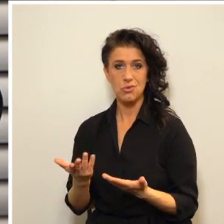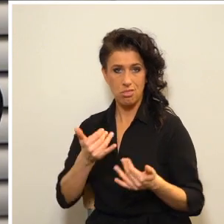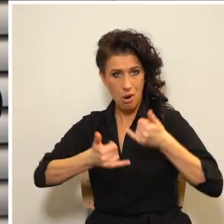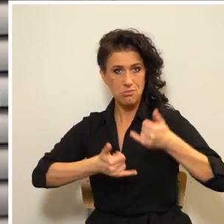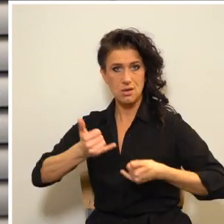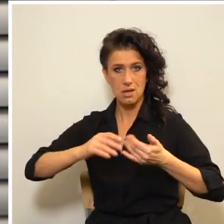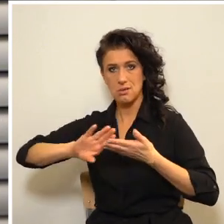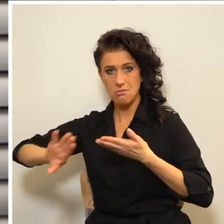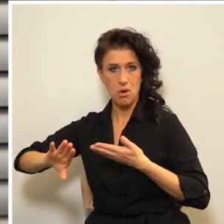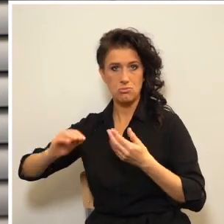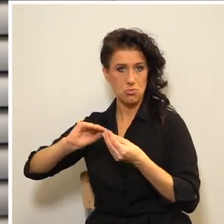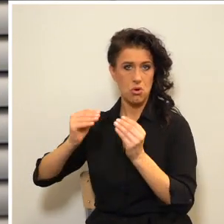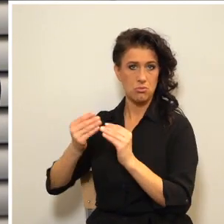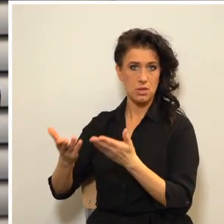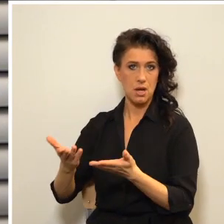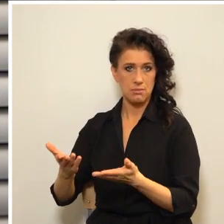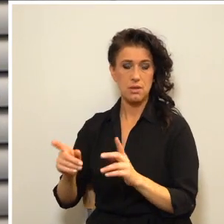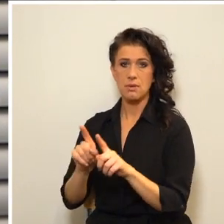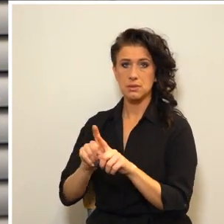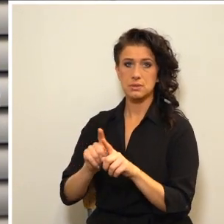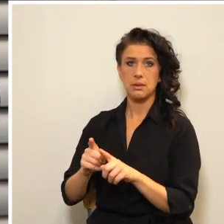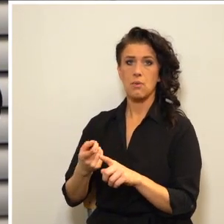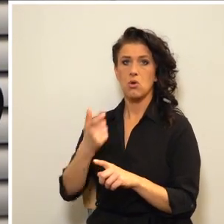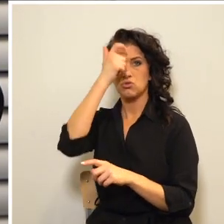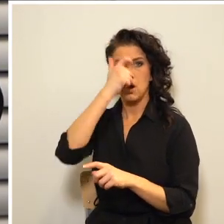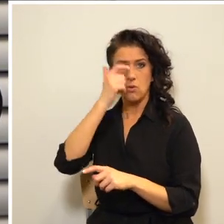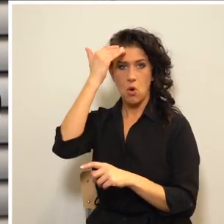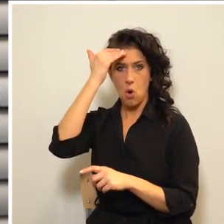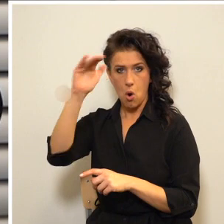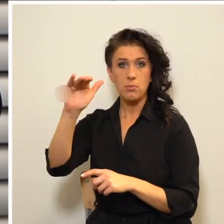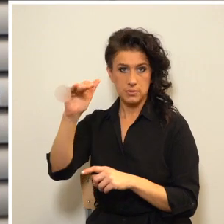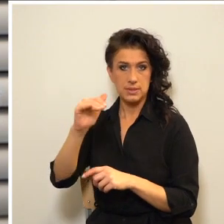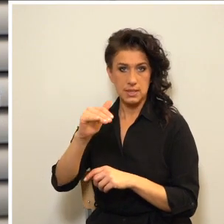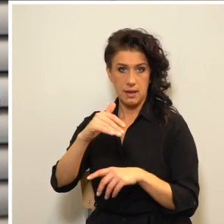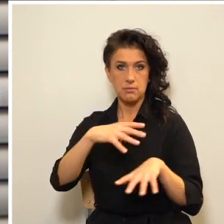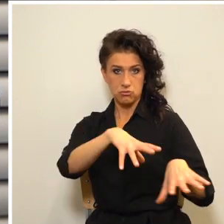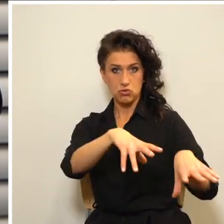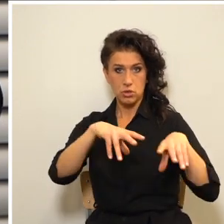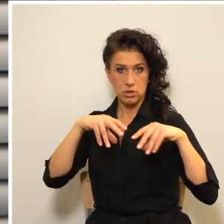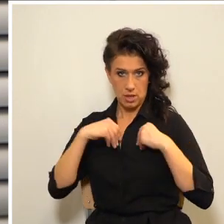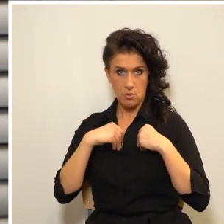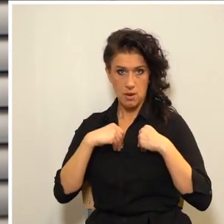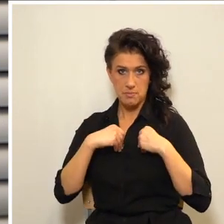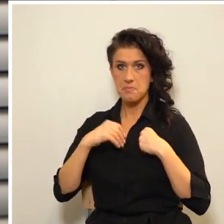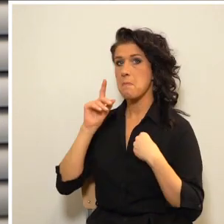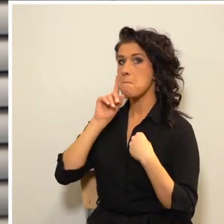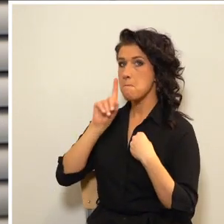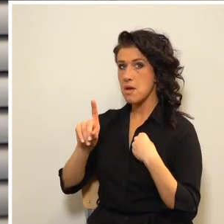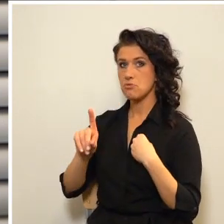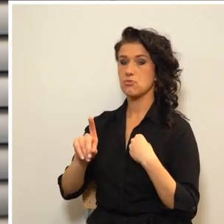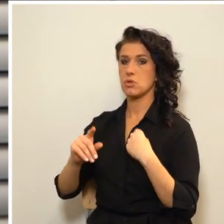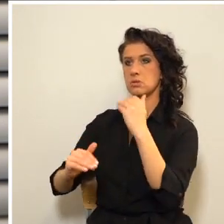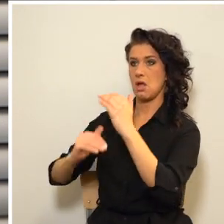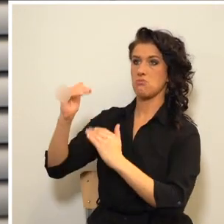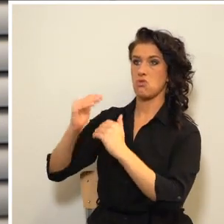oswojenie na przykład tego nowego ciała jakie to jest trudne prawda bo mężczyzna robotnik budowlany który stracił